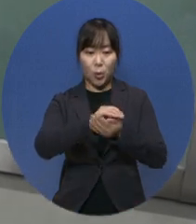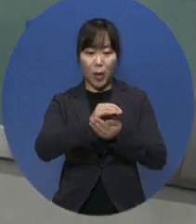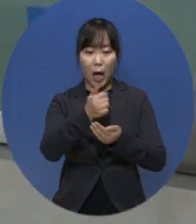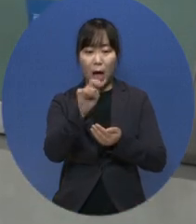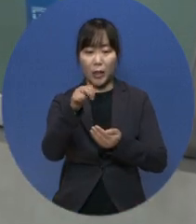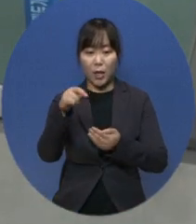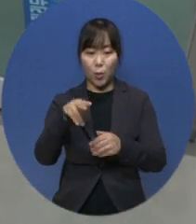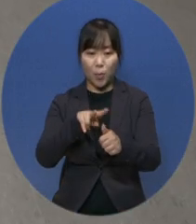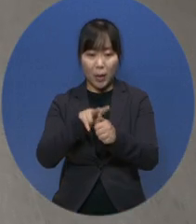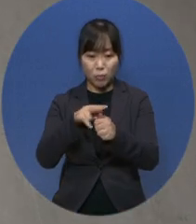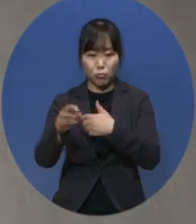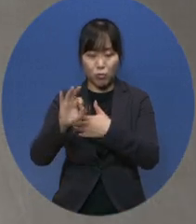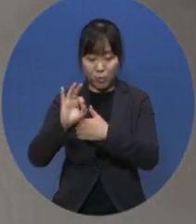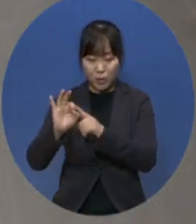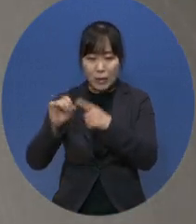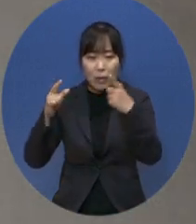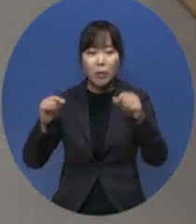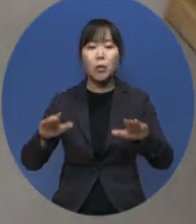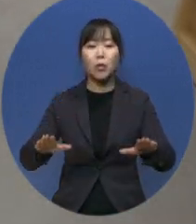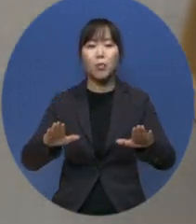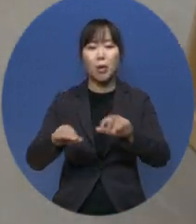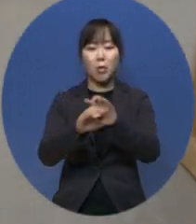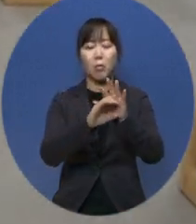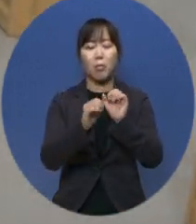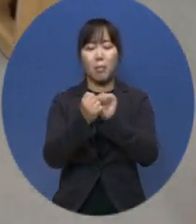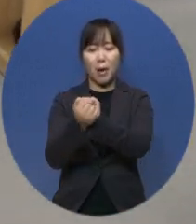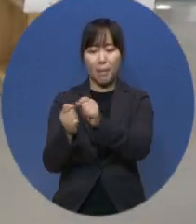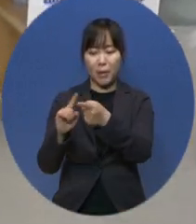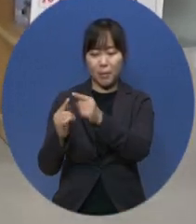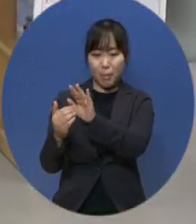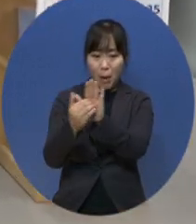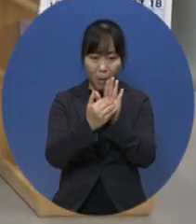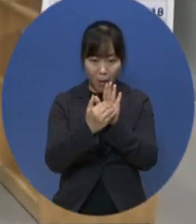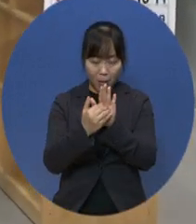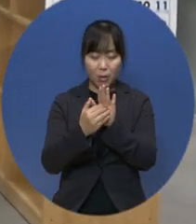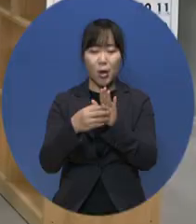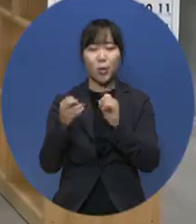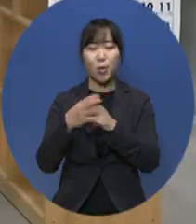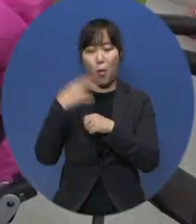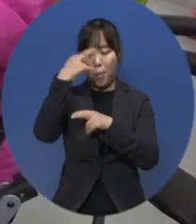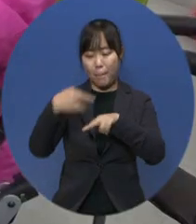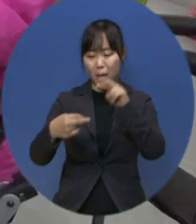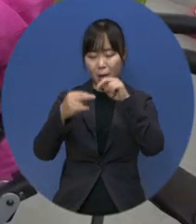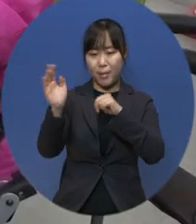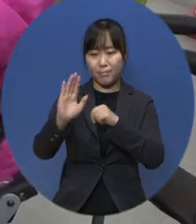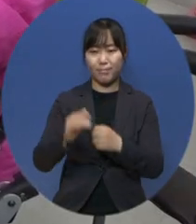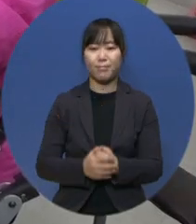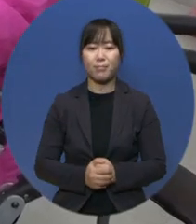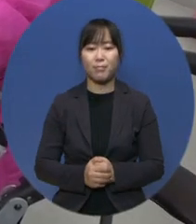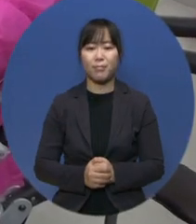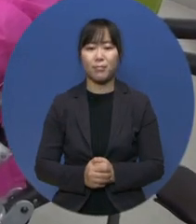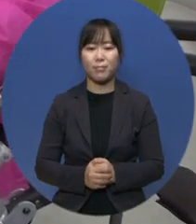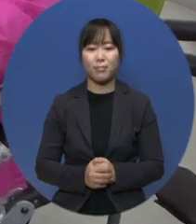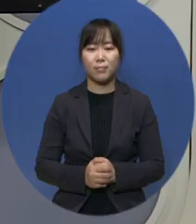이번 행사에는 코로나19 감염 예방수칙을 준수하면서 비대면으로 진행됐습니다.